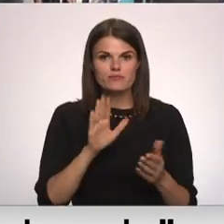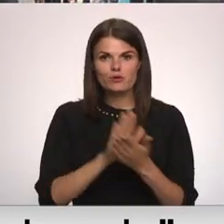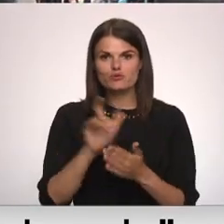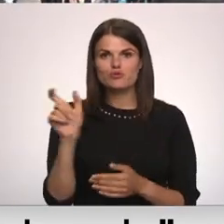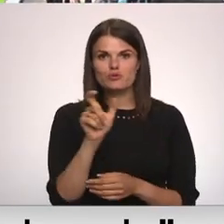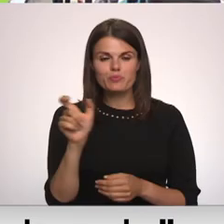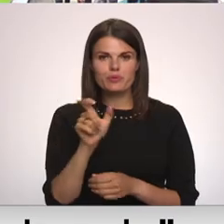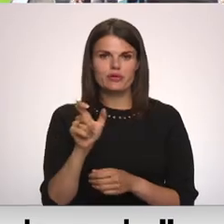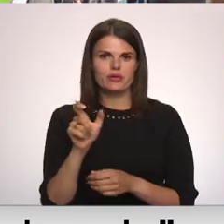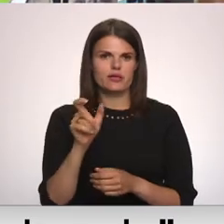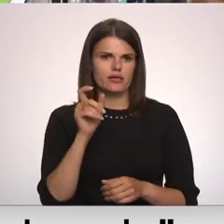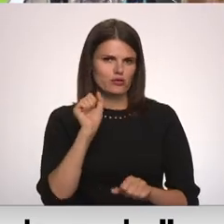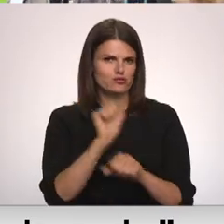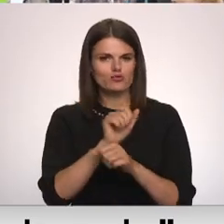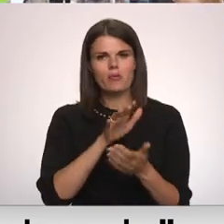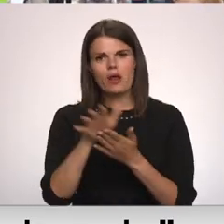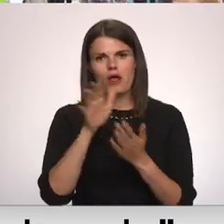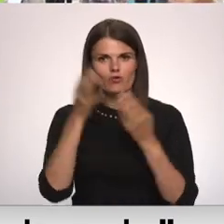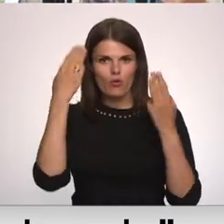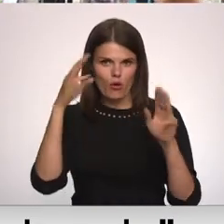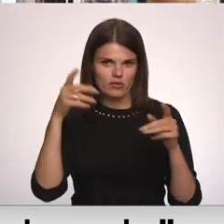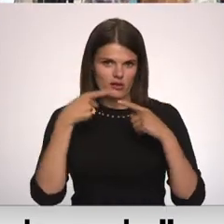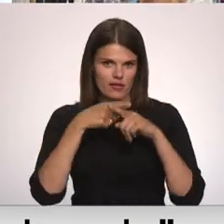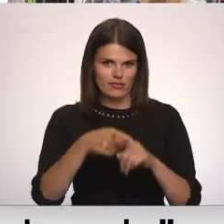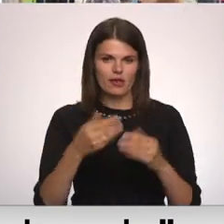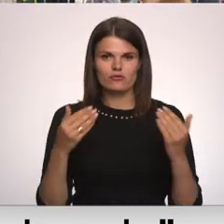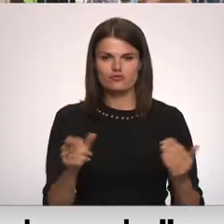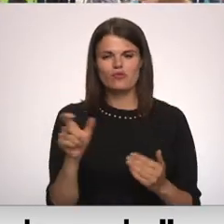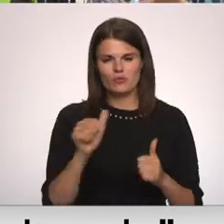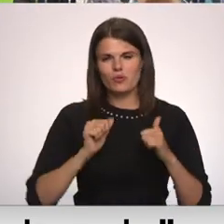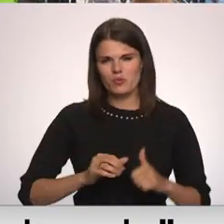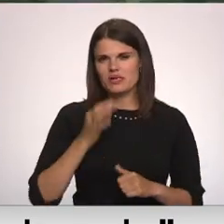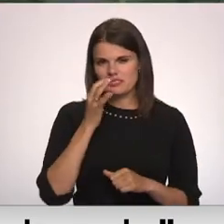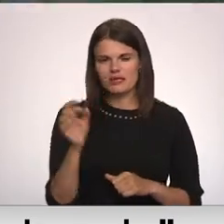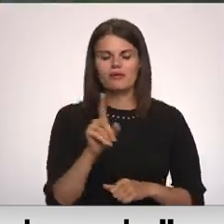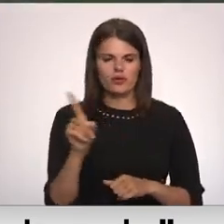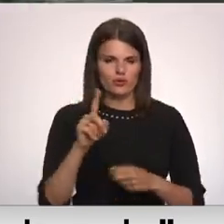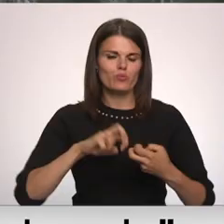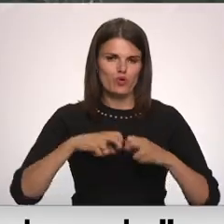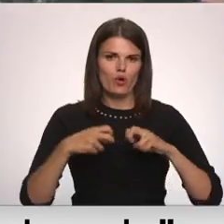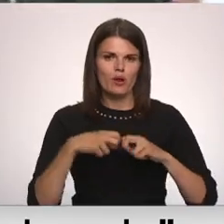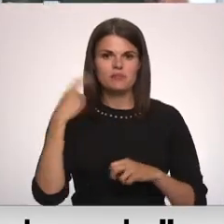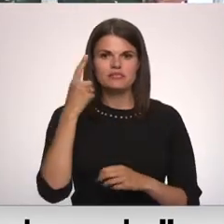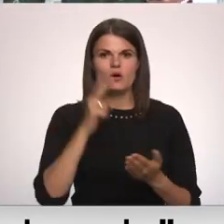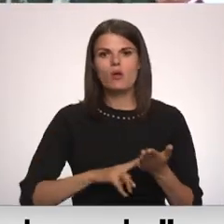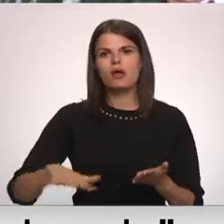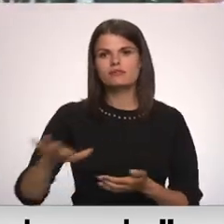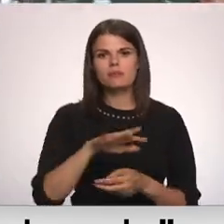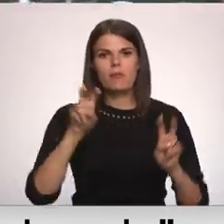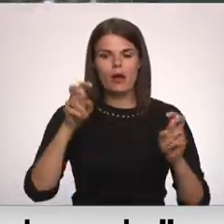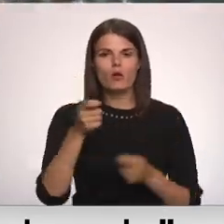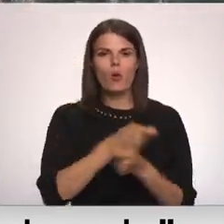no mūsu modernajām tehnoloģijām, kas šobrīd atzīsim, kad ir problēma. Ja? Saules parks ir uzņēmēja